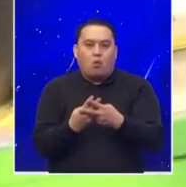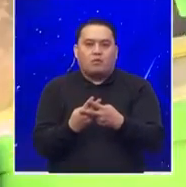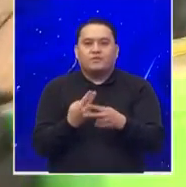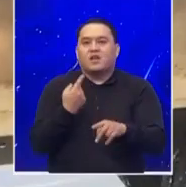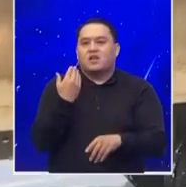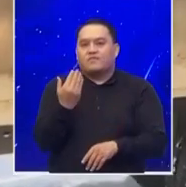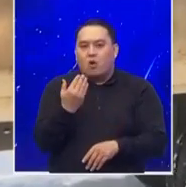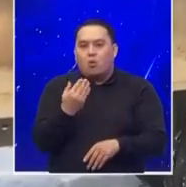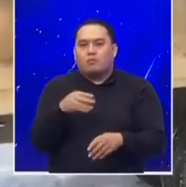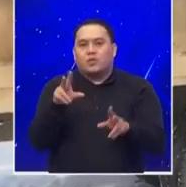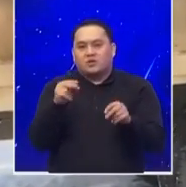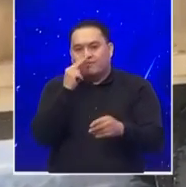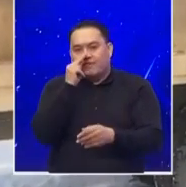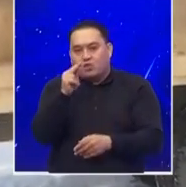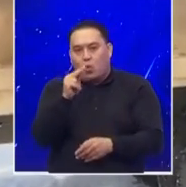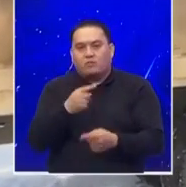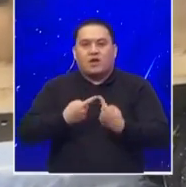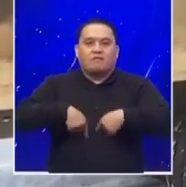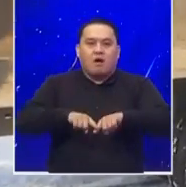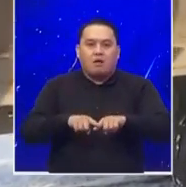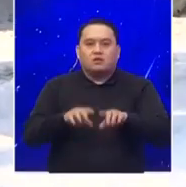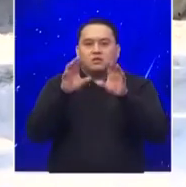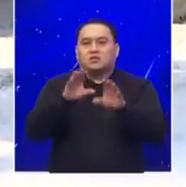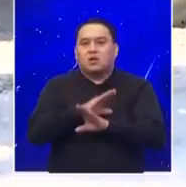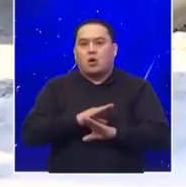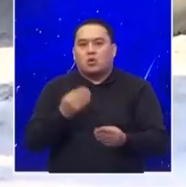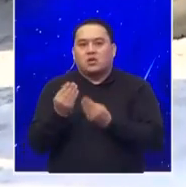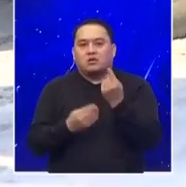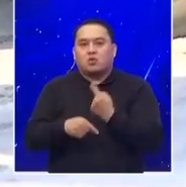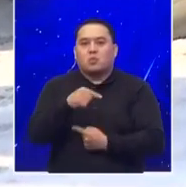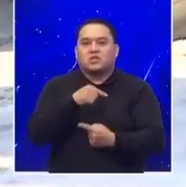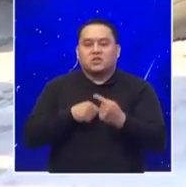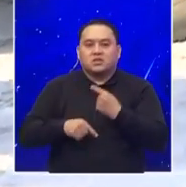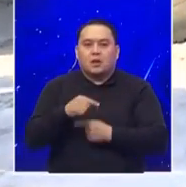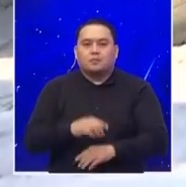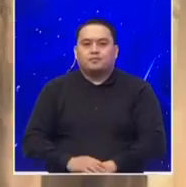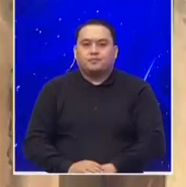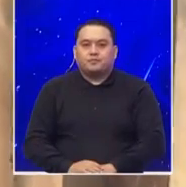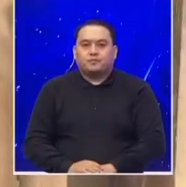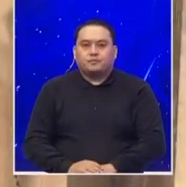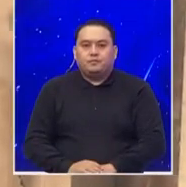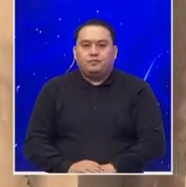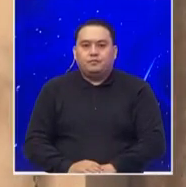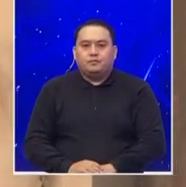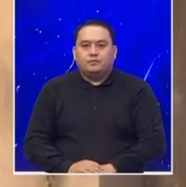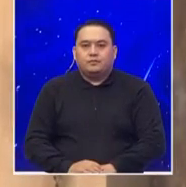условно. Они признаны виновными в организации незаконного игорного бизнеса.